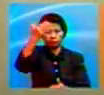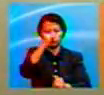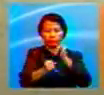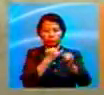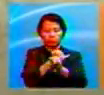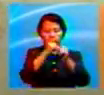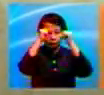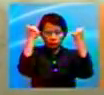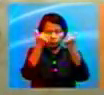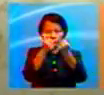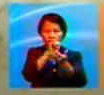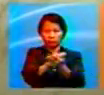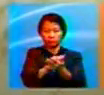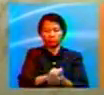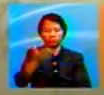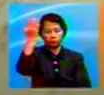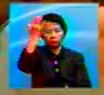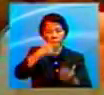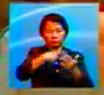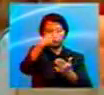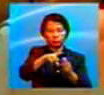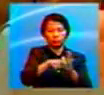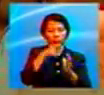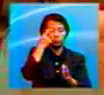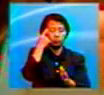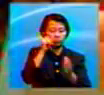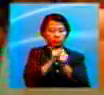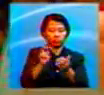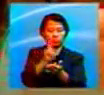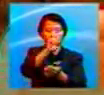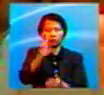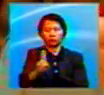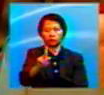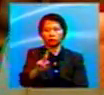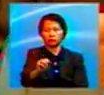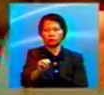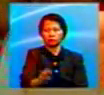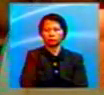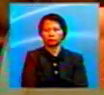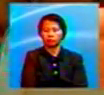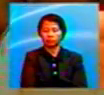antarabangsa autisme itu, seminar anjuran program permata dengan Universiti Kebangsaan Malaysia.